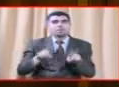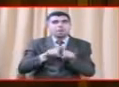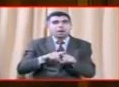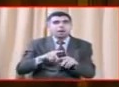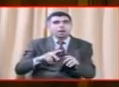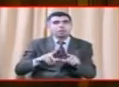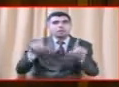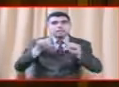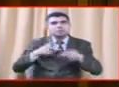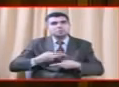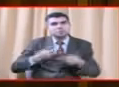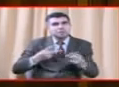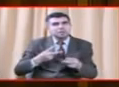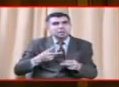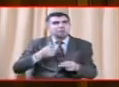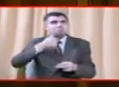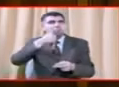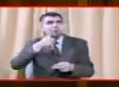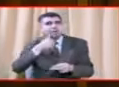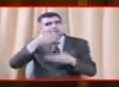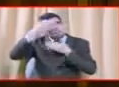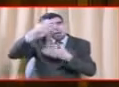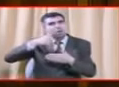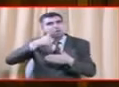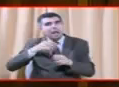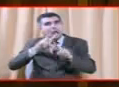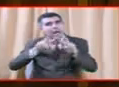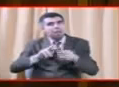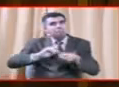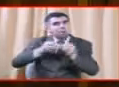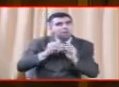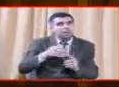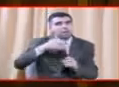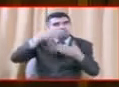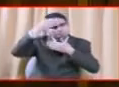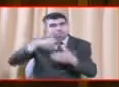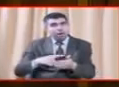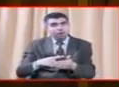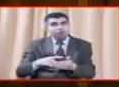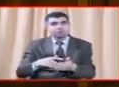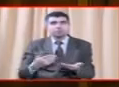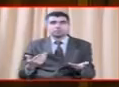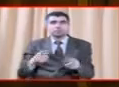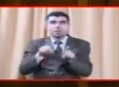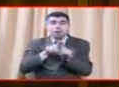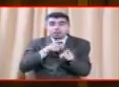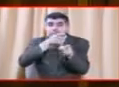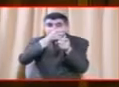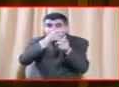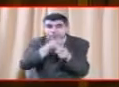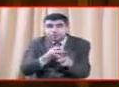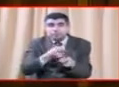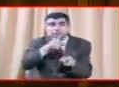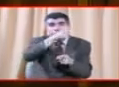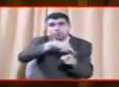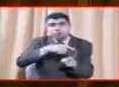وتقول داكشي اللي تقال كله ماشي بالصح والمغرب كيقلب غير على الاسباب. وهاد مشينا تيرينا في السيد وقلنا له واش نتيرو جلاس